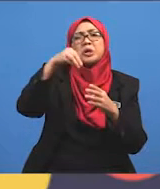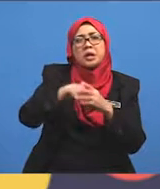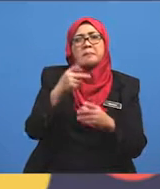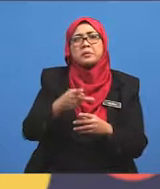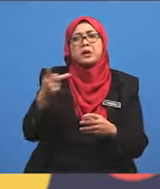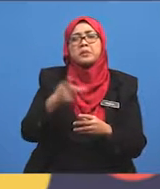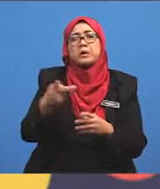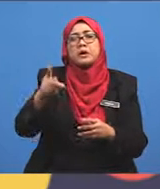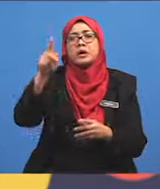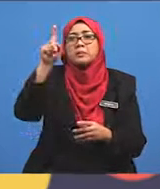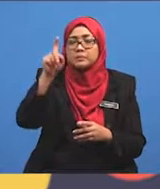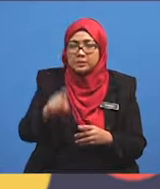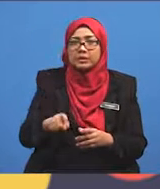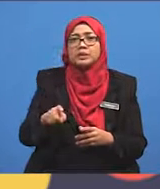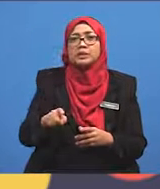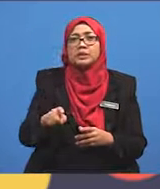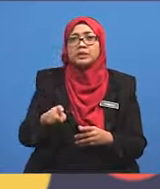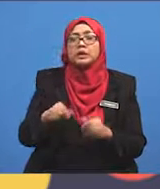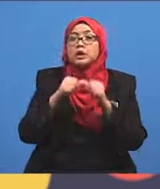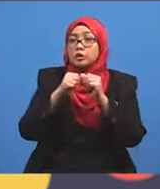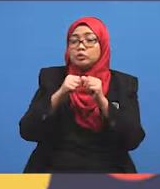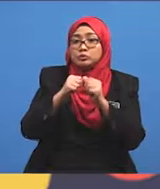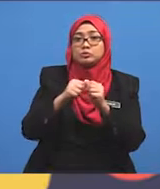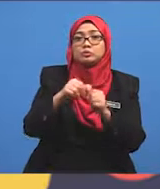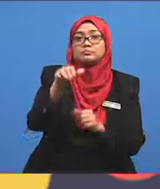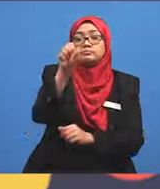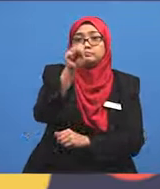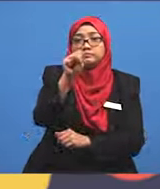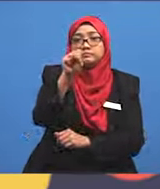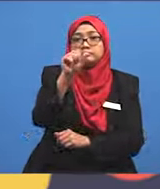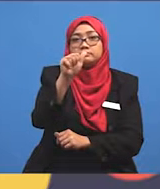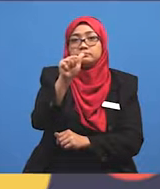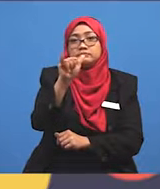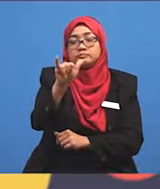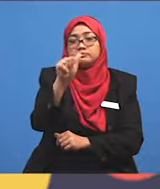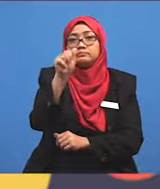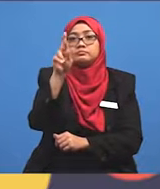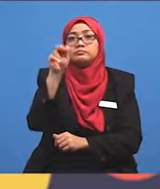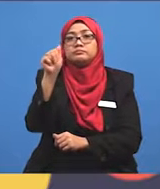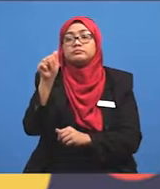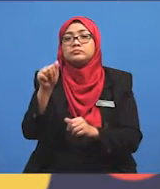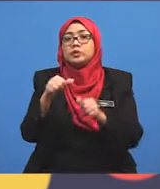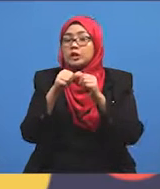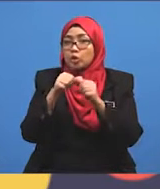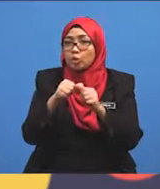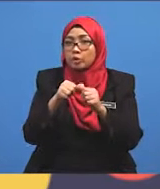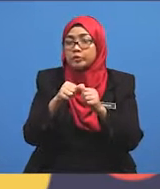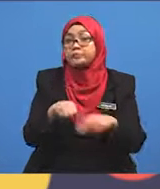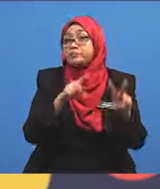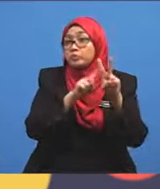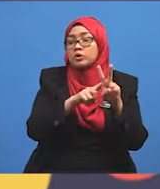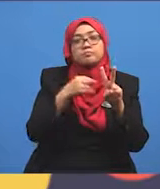yang diharuskan oleh syarak. Dengan syarat, batas-batas pergaulan mesti dipatuhi. Yang kedua, tidak